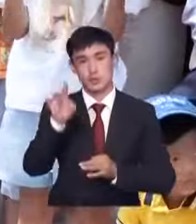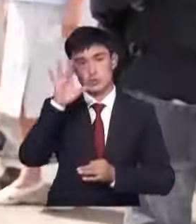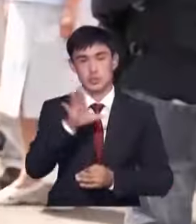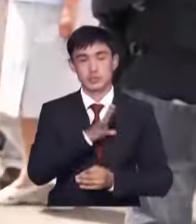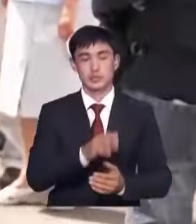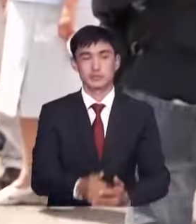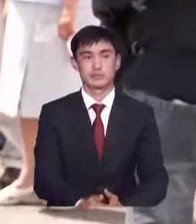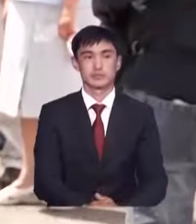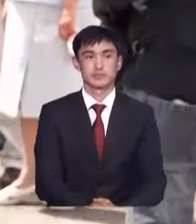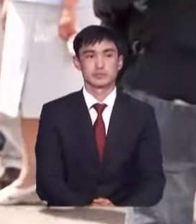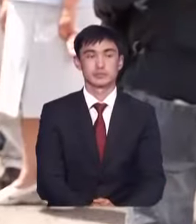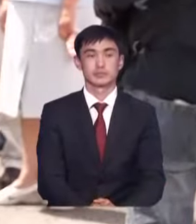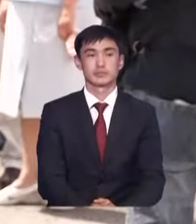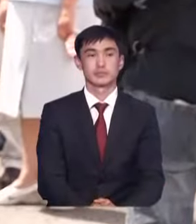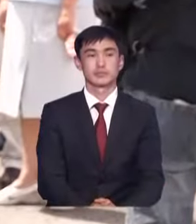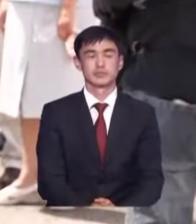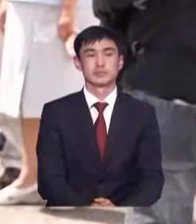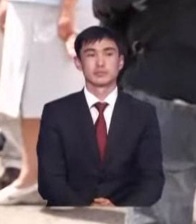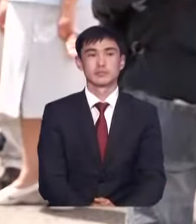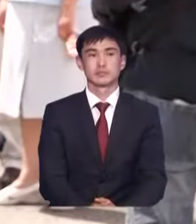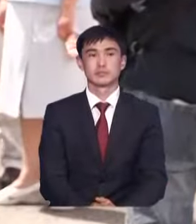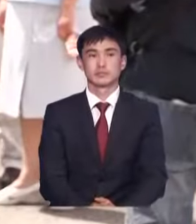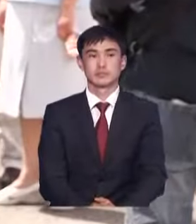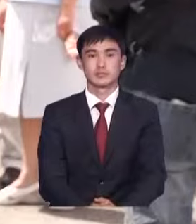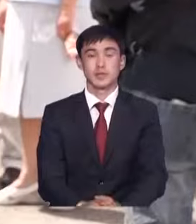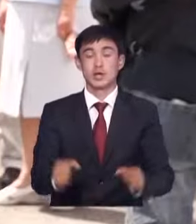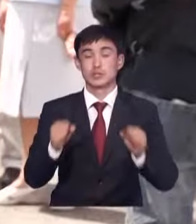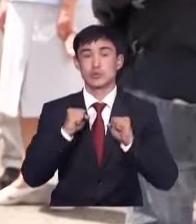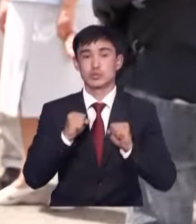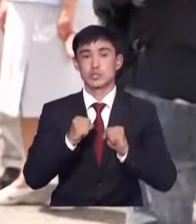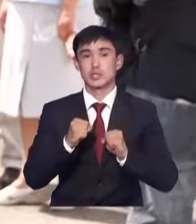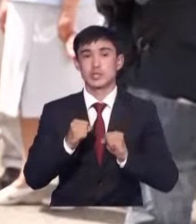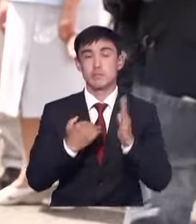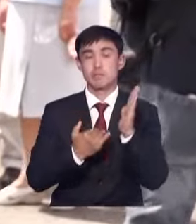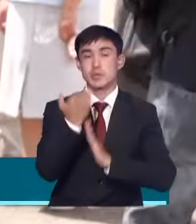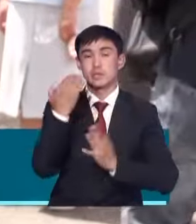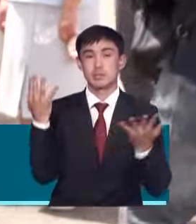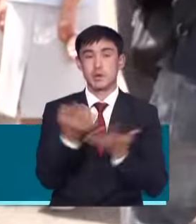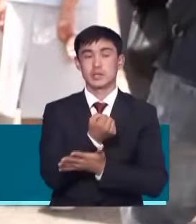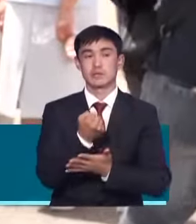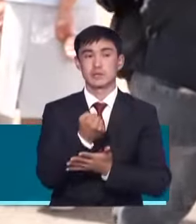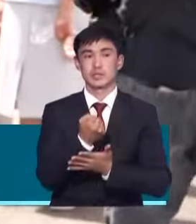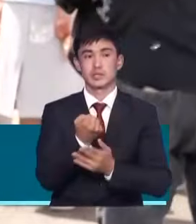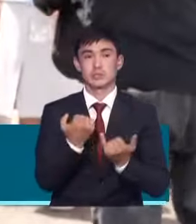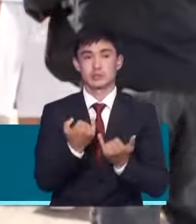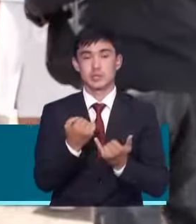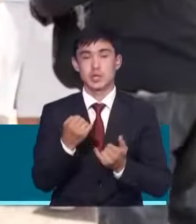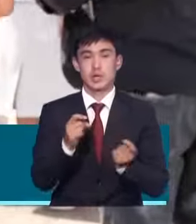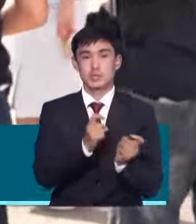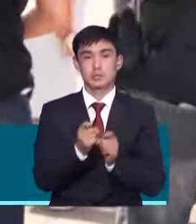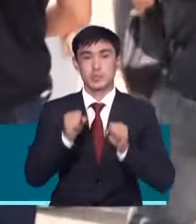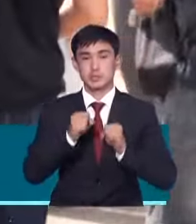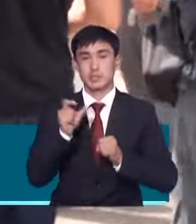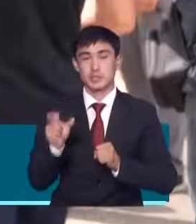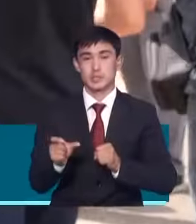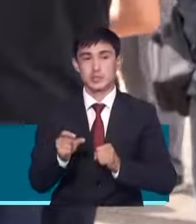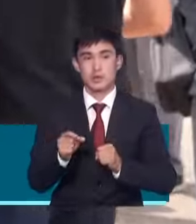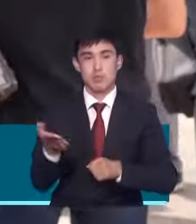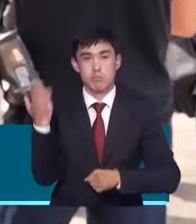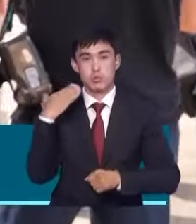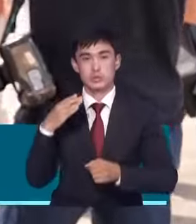шықты. Спортшылардың биік белестерді бағындырып жатқанына бұл жерде Панфилов ауданының балуандар деп айтуға болады. Ол